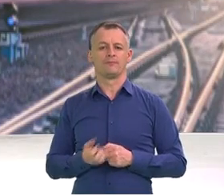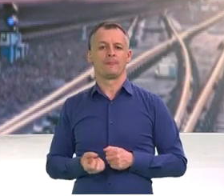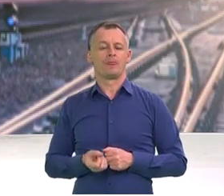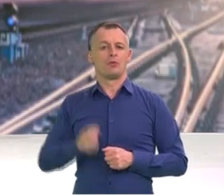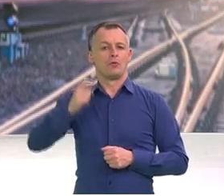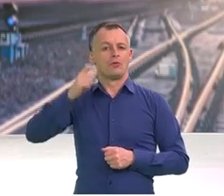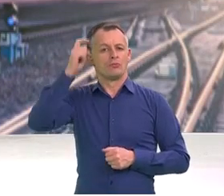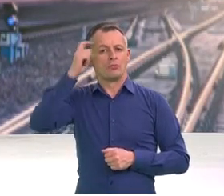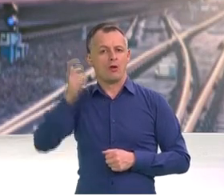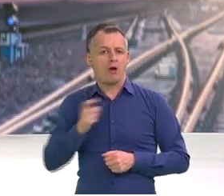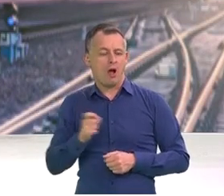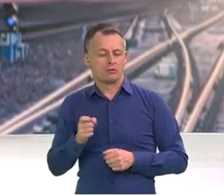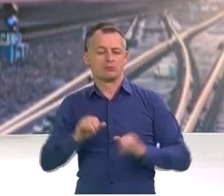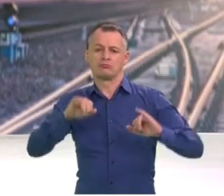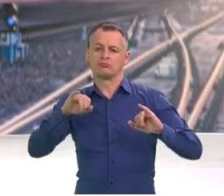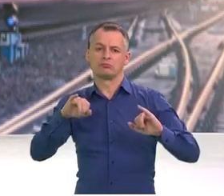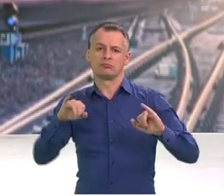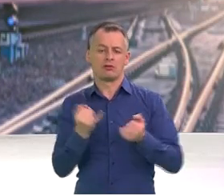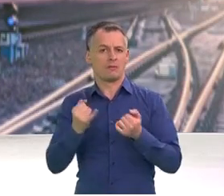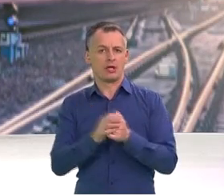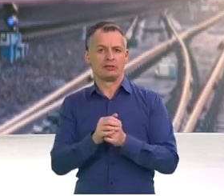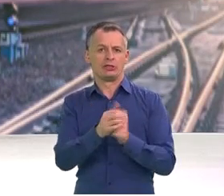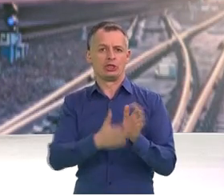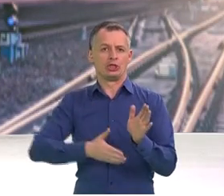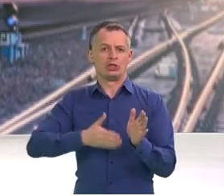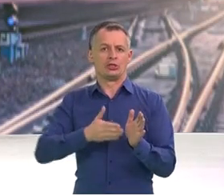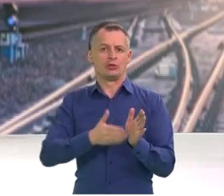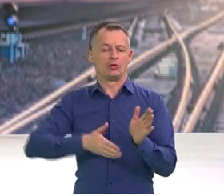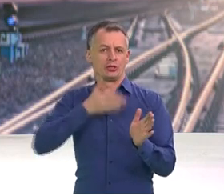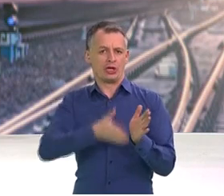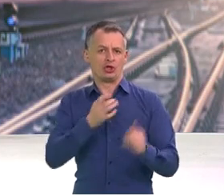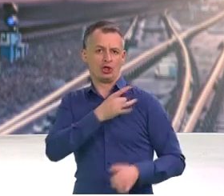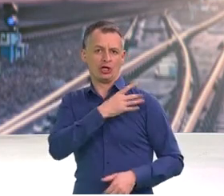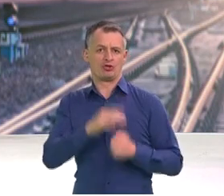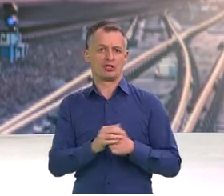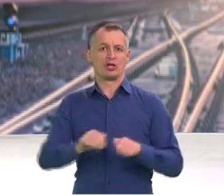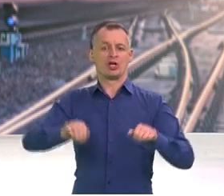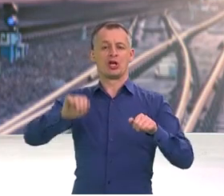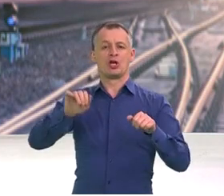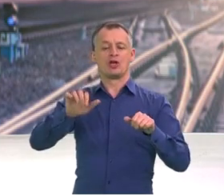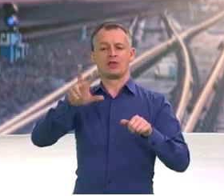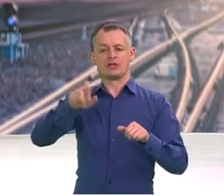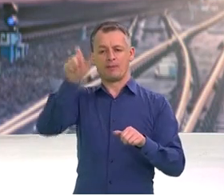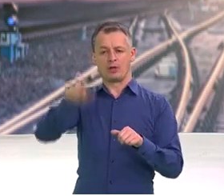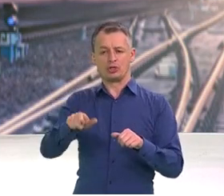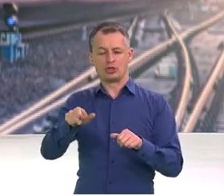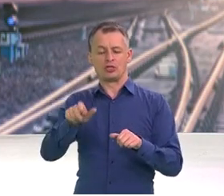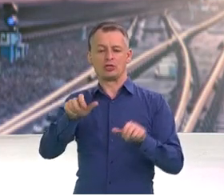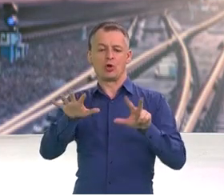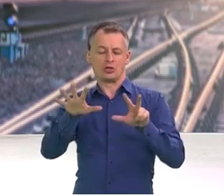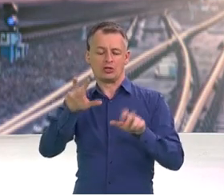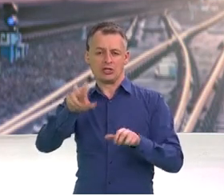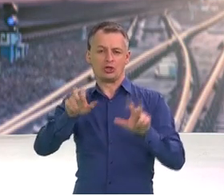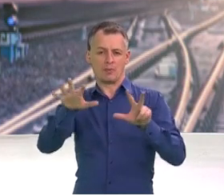O tragedie de proporții a avut loc pe calea ferată în Grecia. Cel puțin 38 de oameni au murit, iar alți 80 sunt grav răniți după ce două trenuri s-au